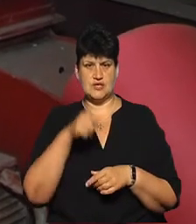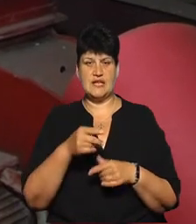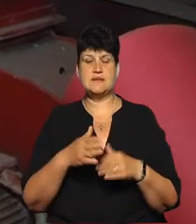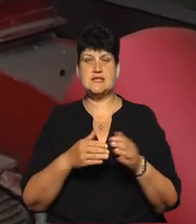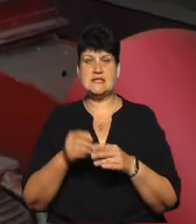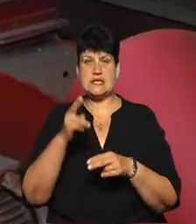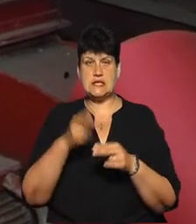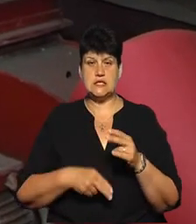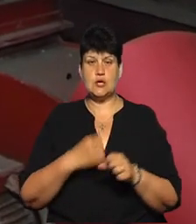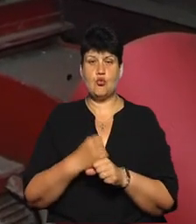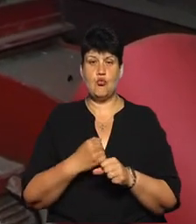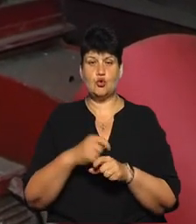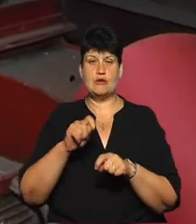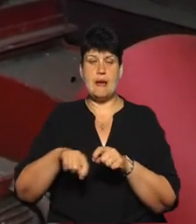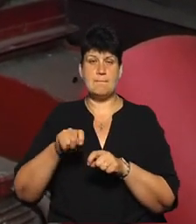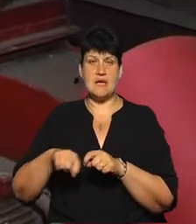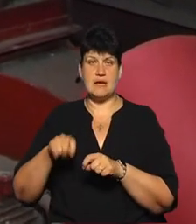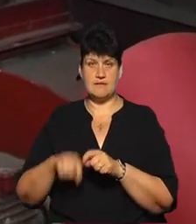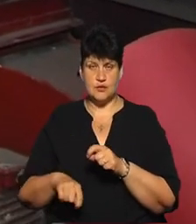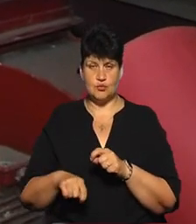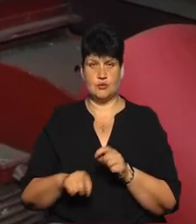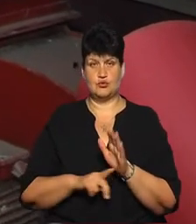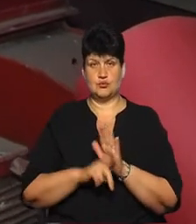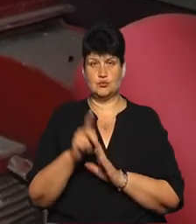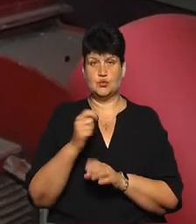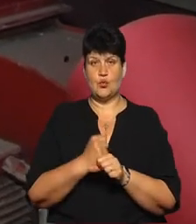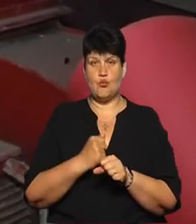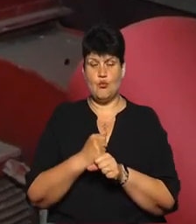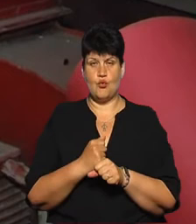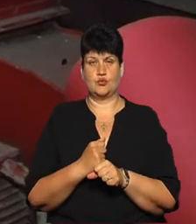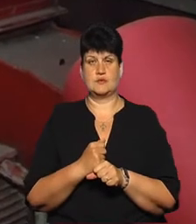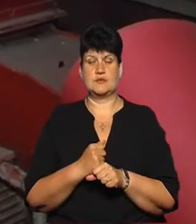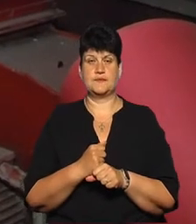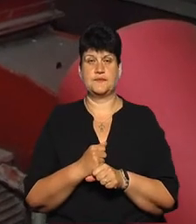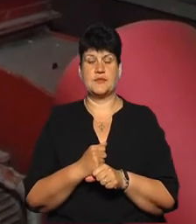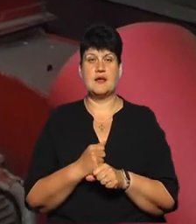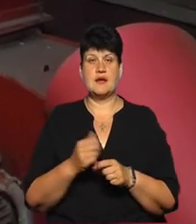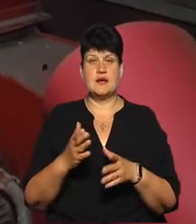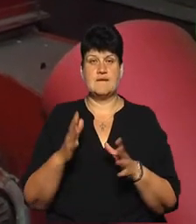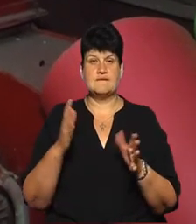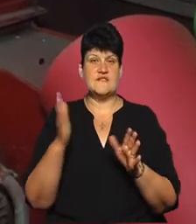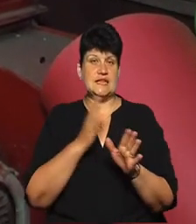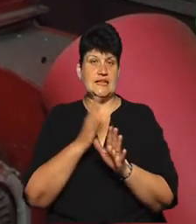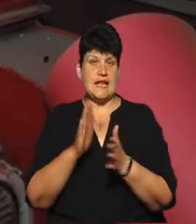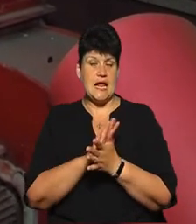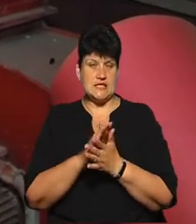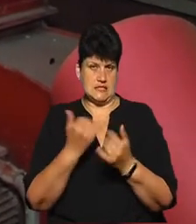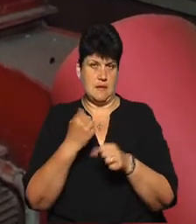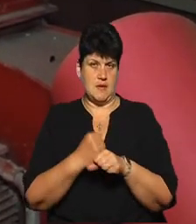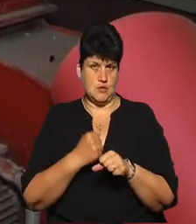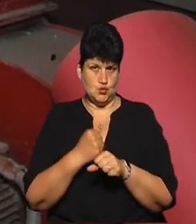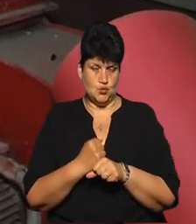над перевіркою і запуском в роботу примусовою притоково-одяжної вентиляції. Вона працює зараз на даний час, тобто